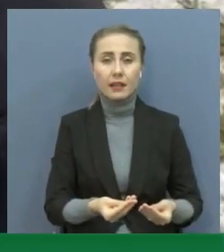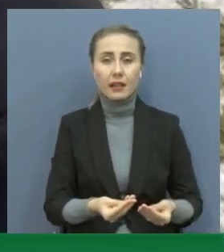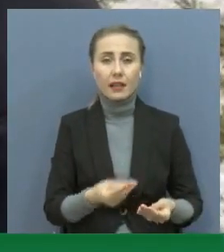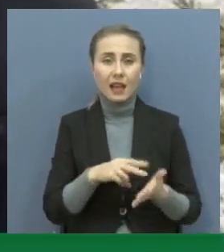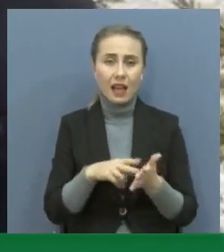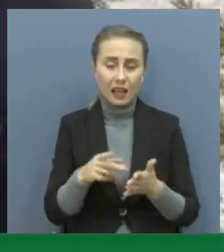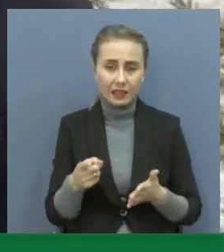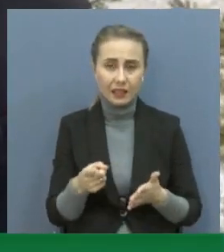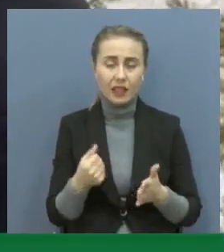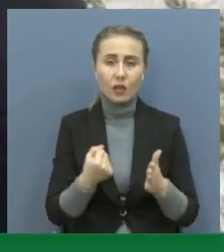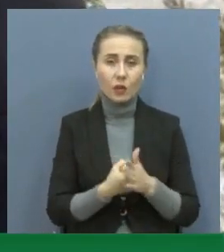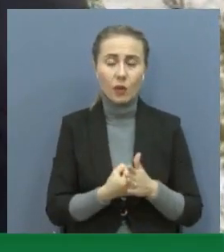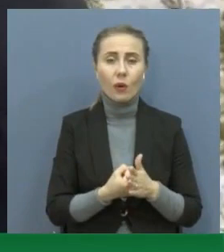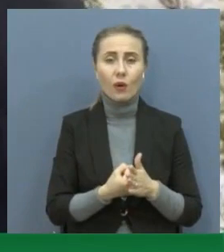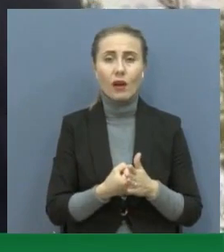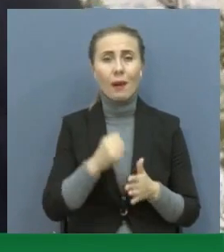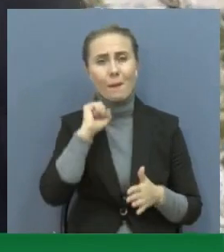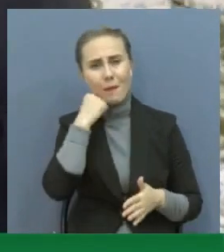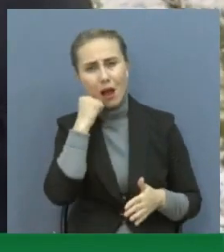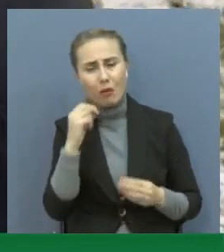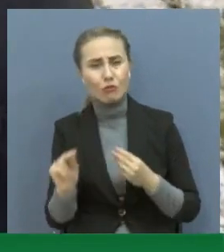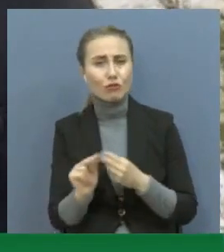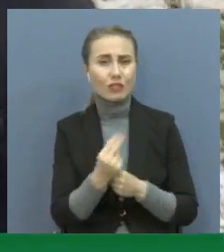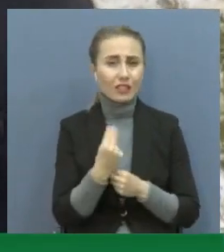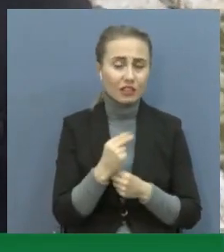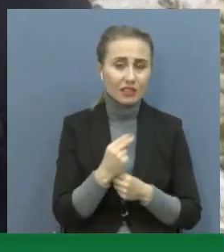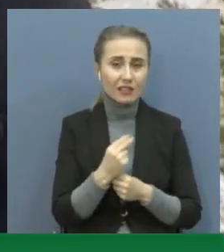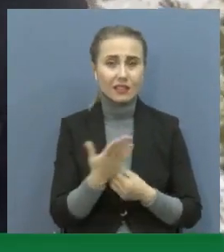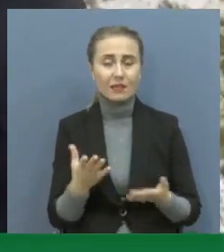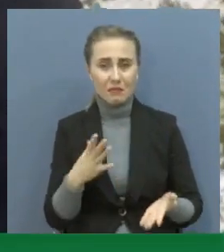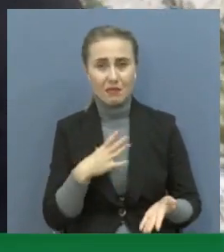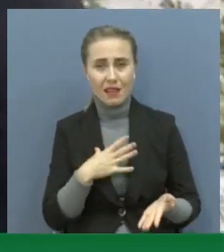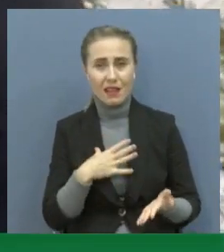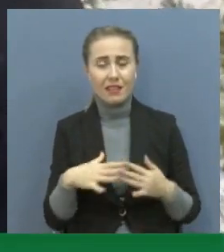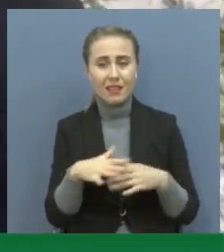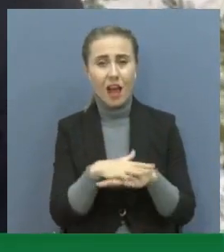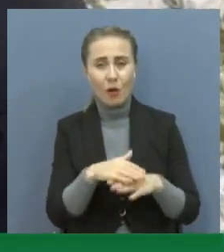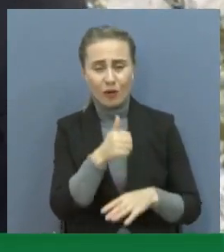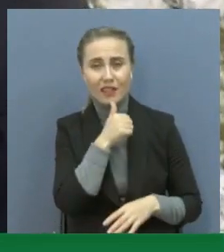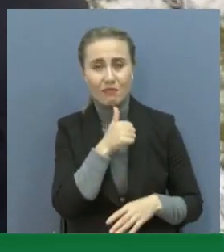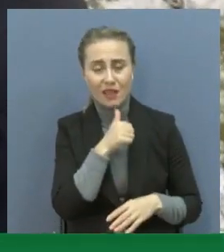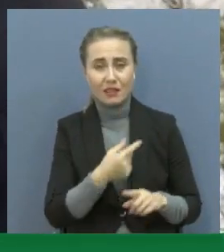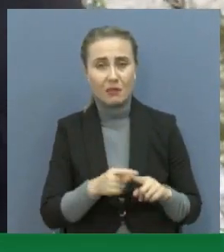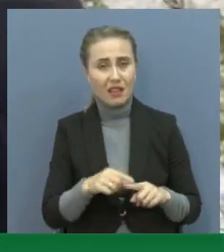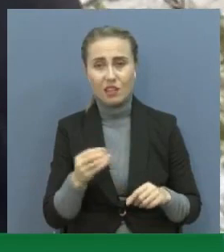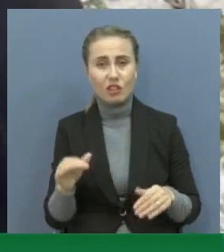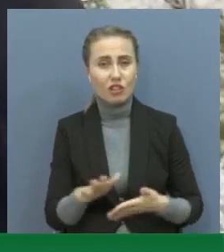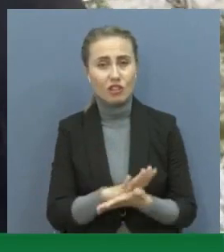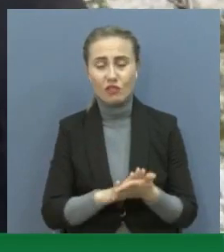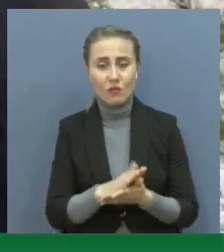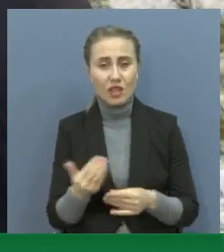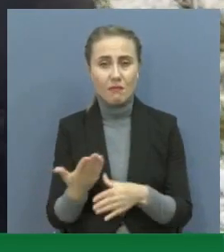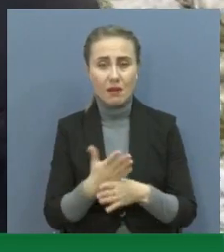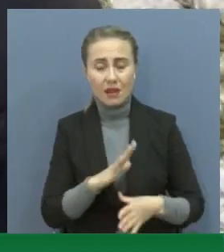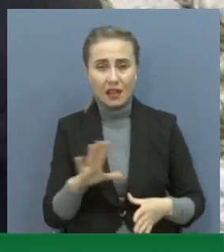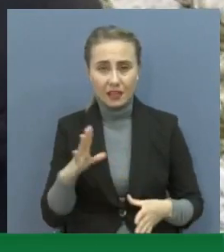ходили до вот этих бабушек, которые якобы лечат народными методами. Но ничего это не помогало.